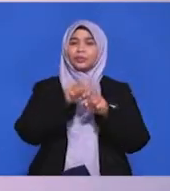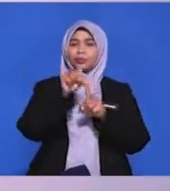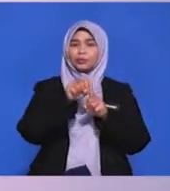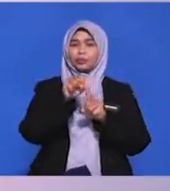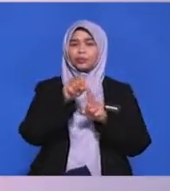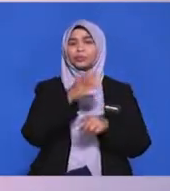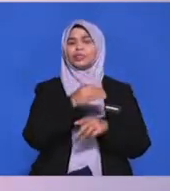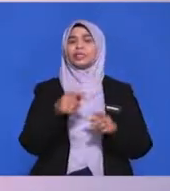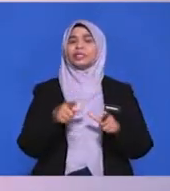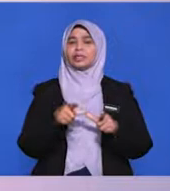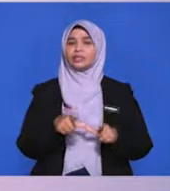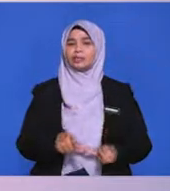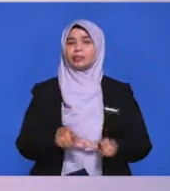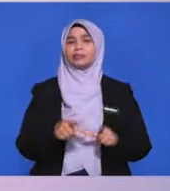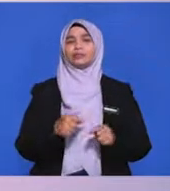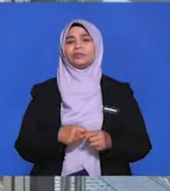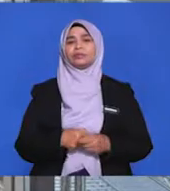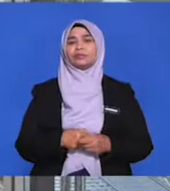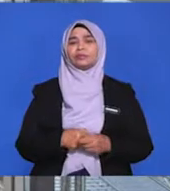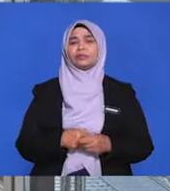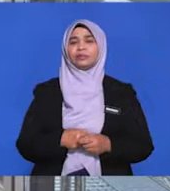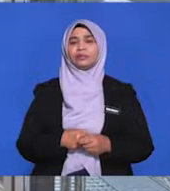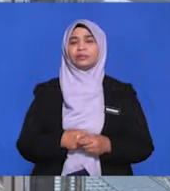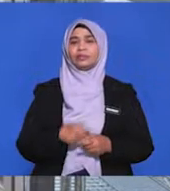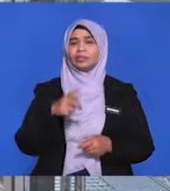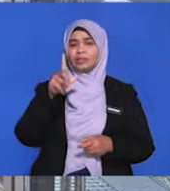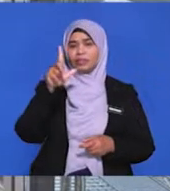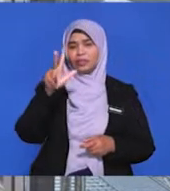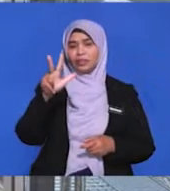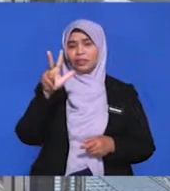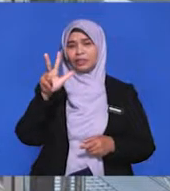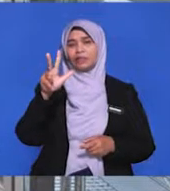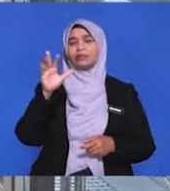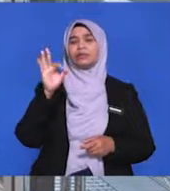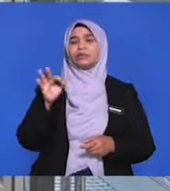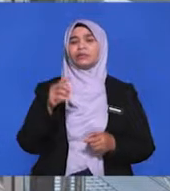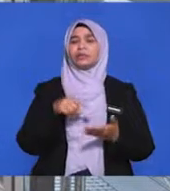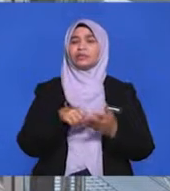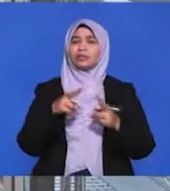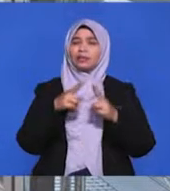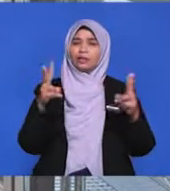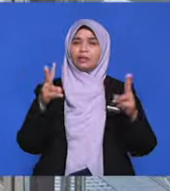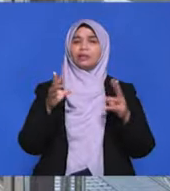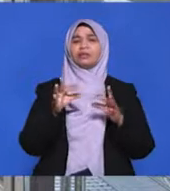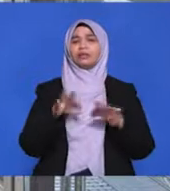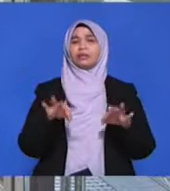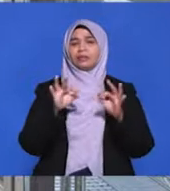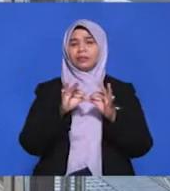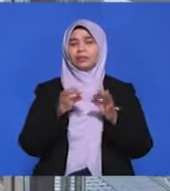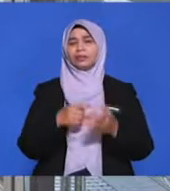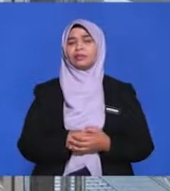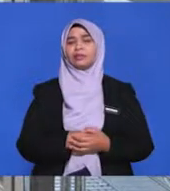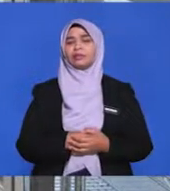dan ISP aduk ketiga cepat or ini sangat penting untuk menerbitkan rumus